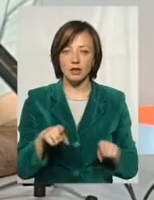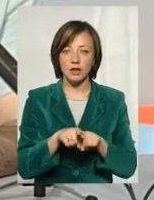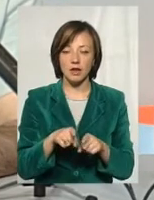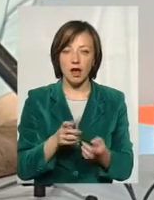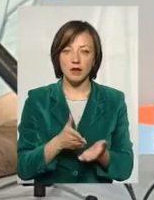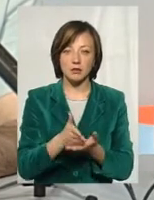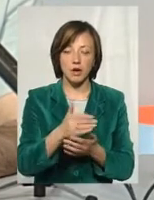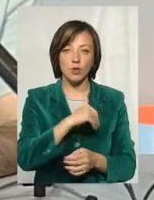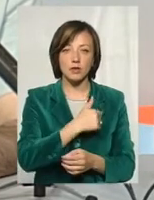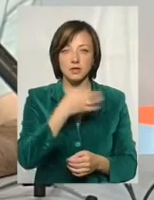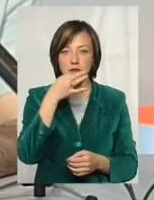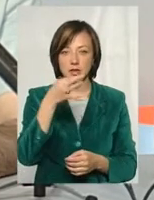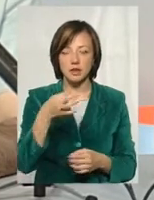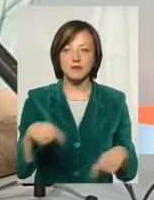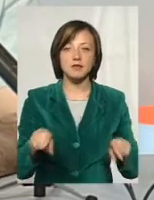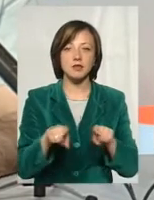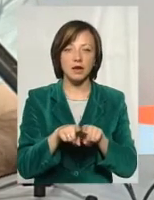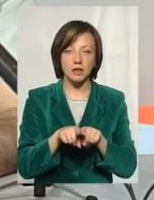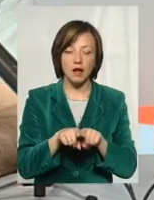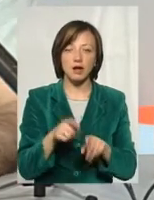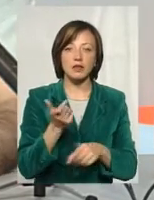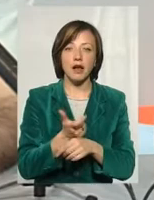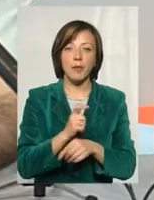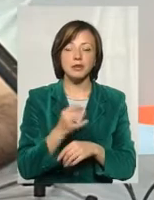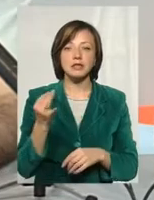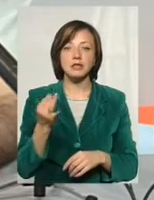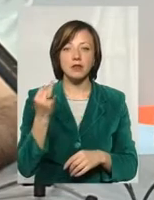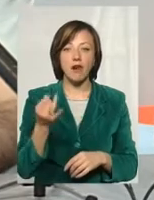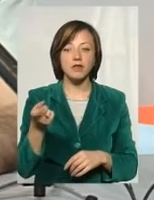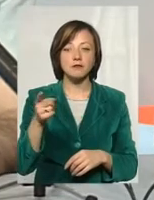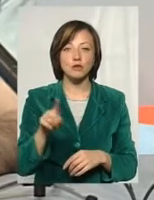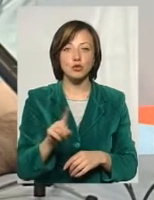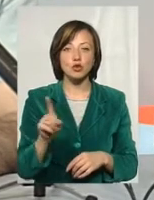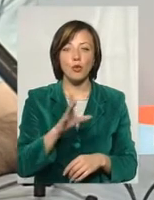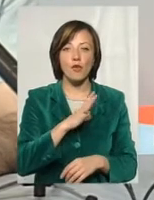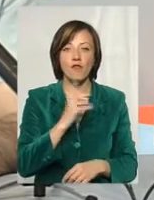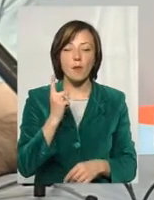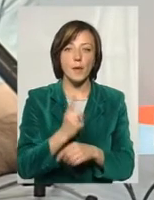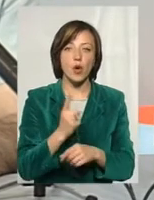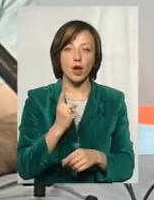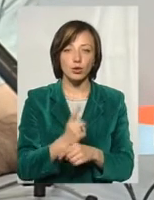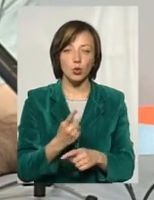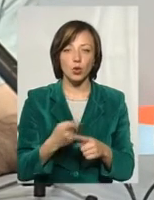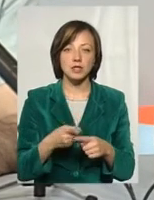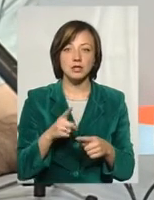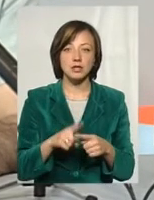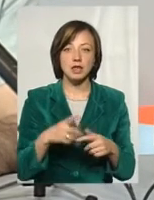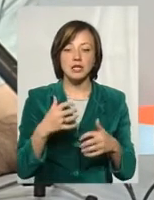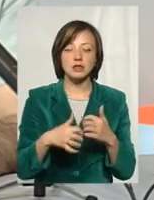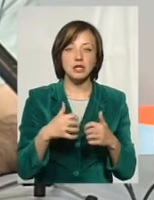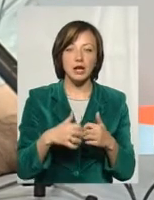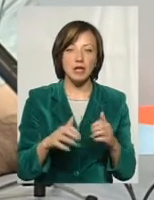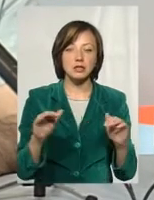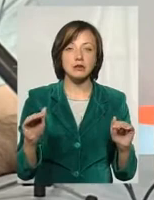що все-таки найбільш зацікавлені в тому, що був мораторій, це середні і малі